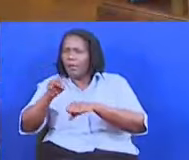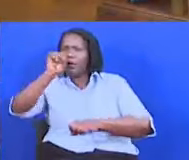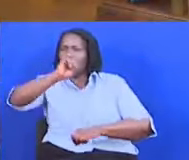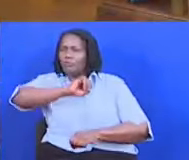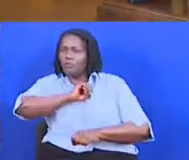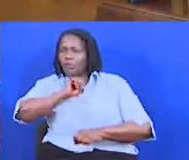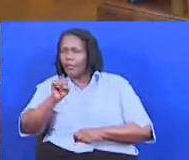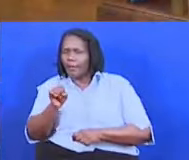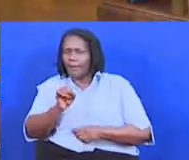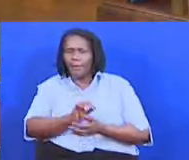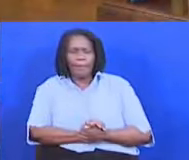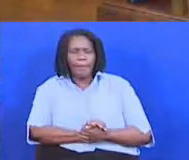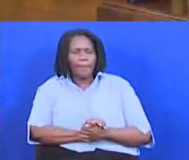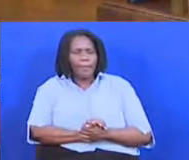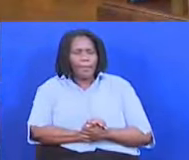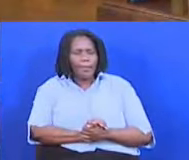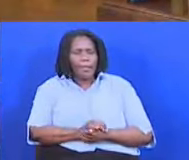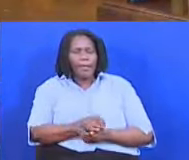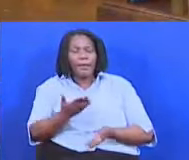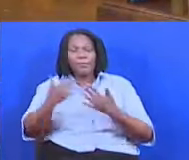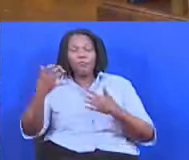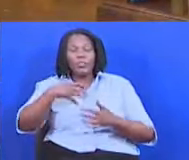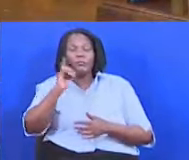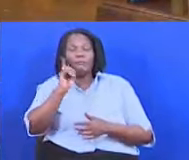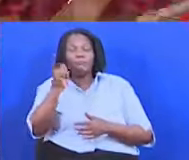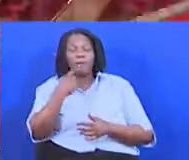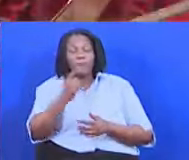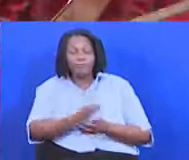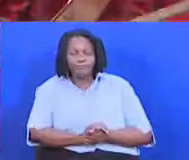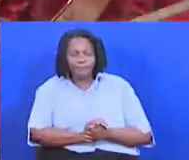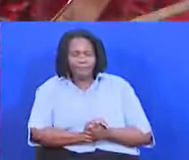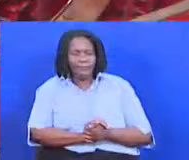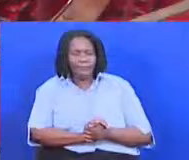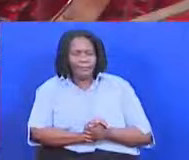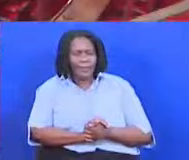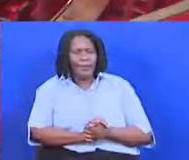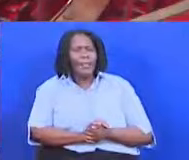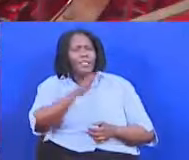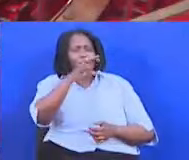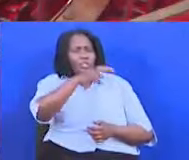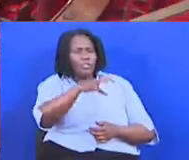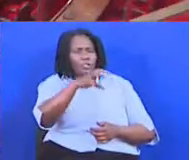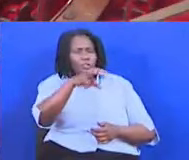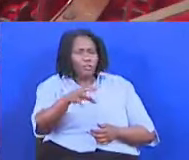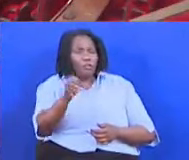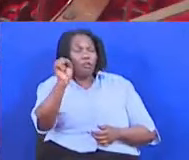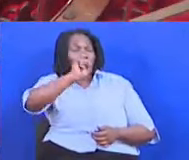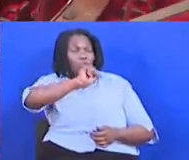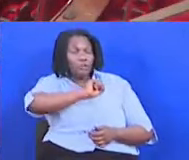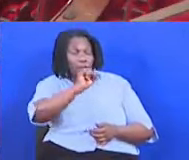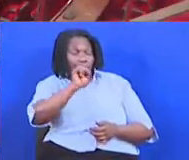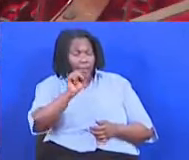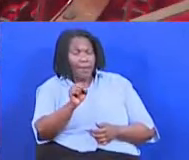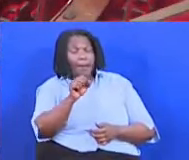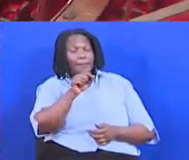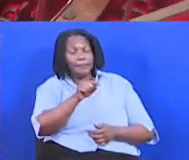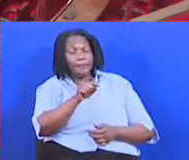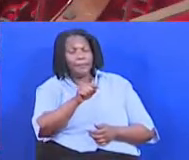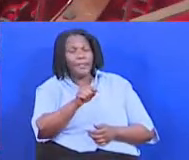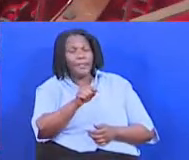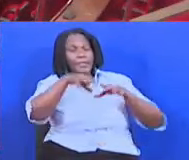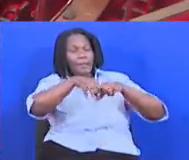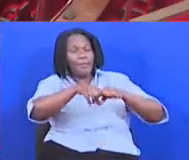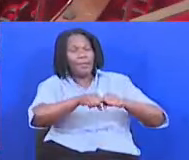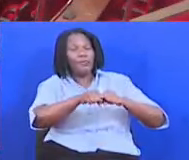Mheshimiwa Naibu Waziri, majibu. Mheshimiwa Spika, soko hilo la Manzese lililoko Manispaa ya Songea linamilikiwa